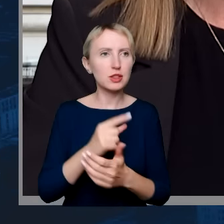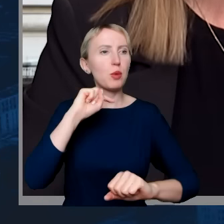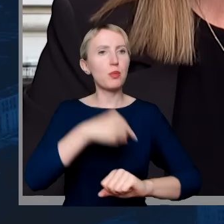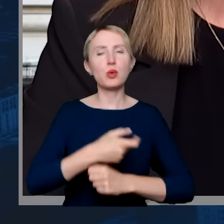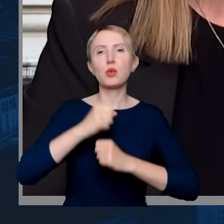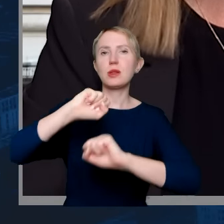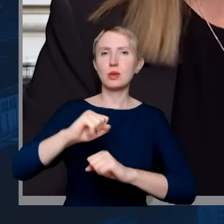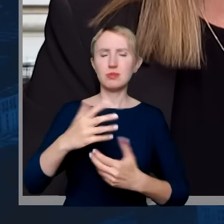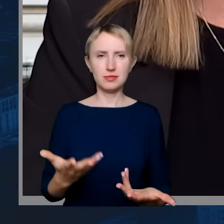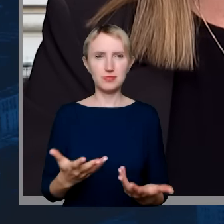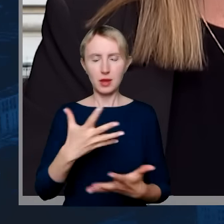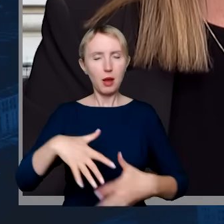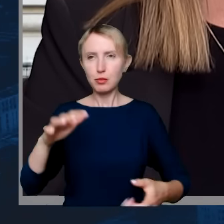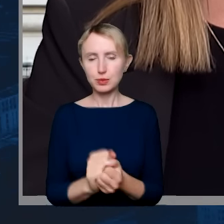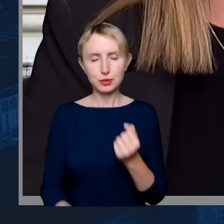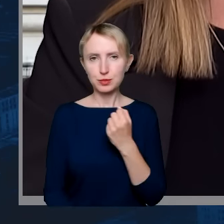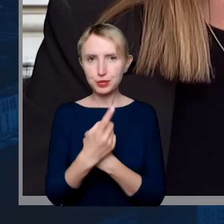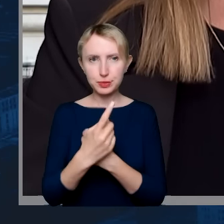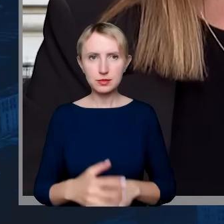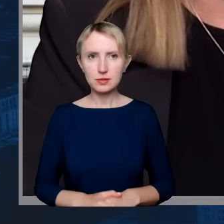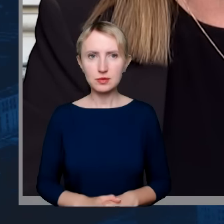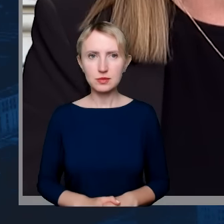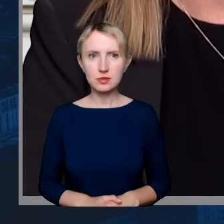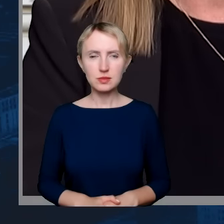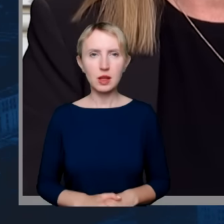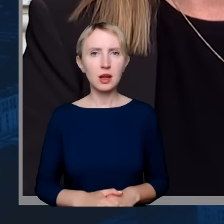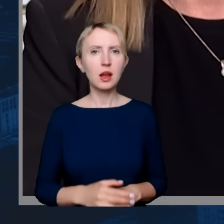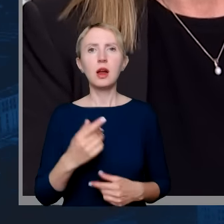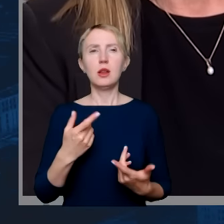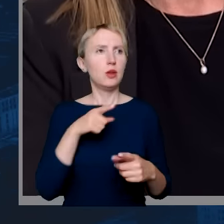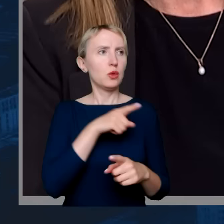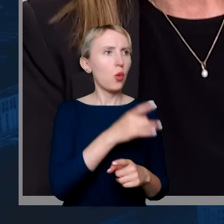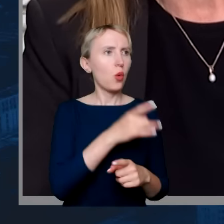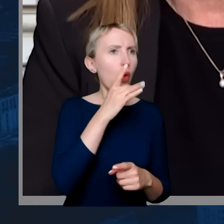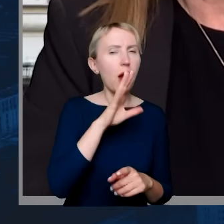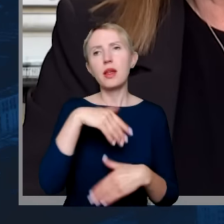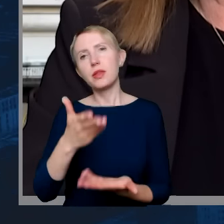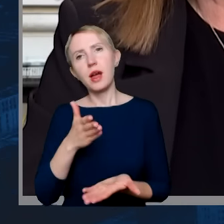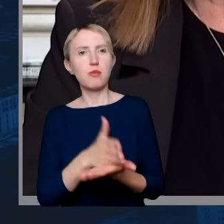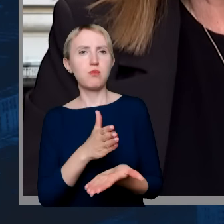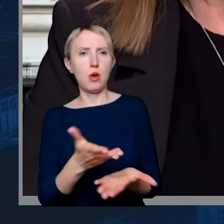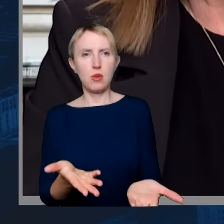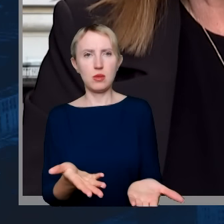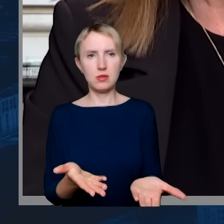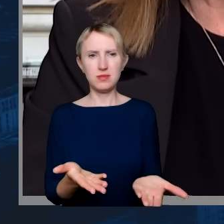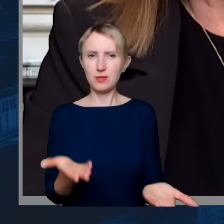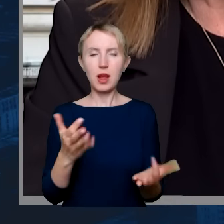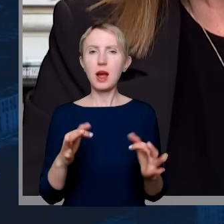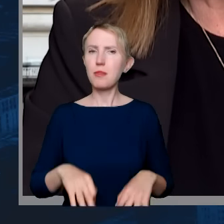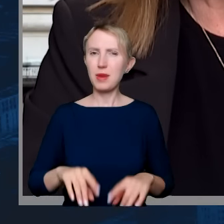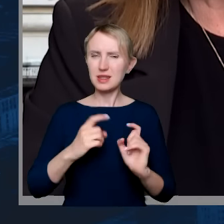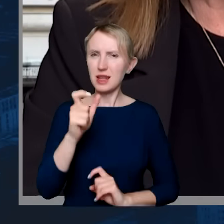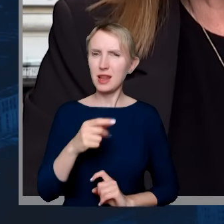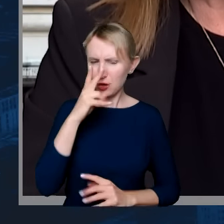No przecież to jest absurd. Ale do tego robi to po dwóch miesiącach, a z drugiej chcecie im dawać środki na pomoc prawną. Pan senator widzi chyba ten